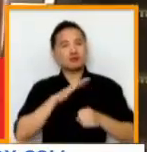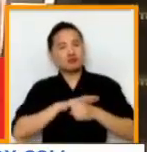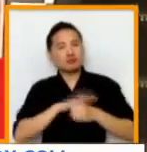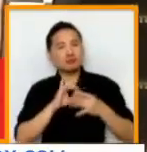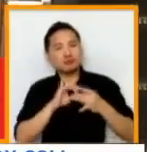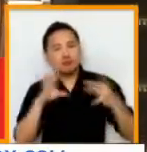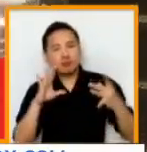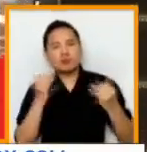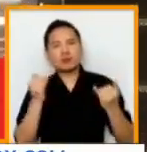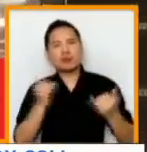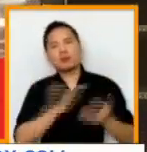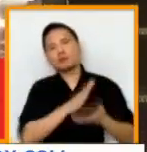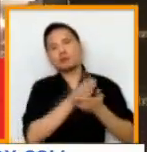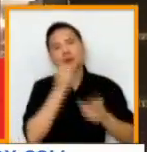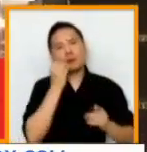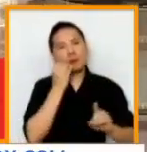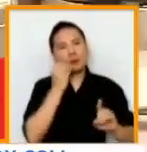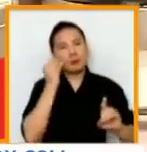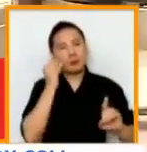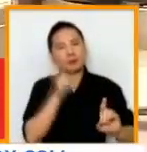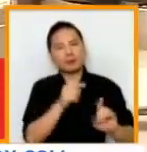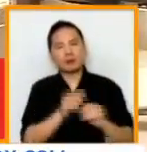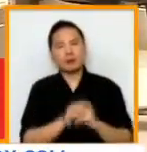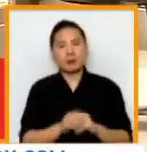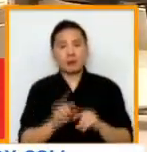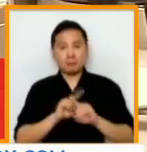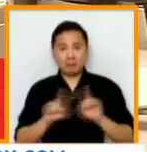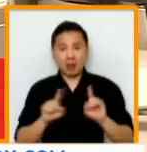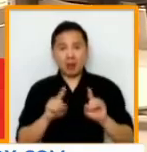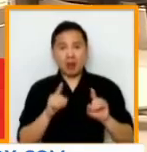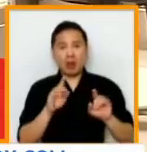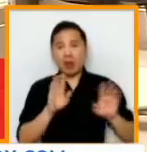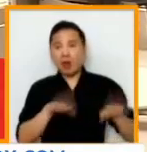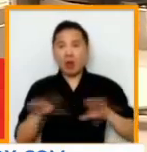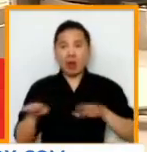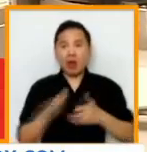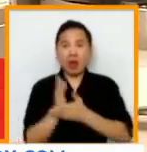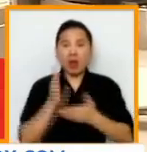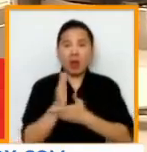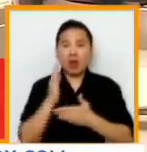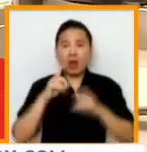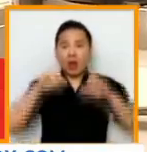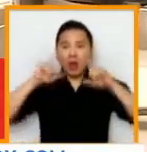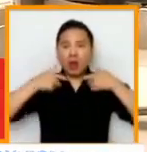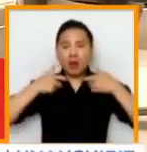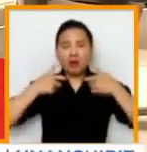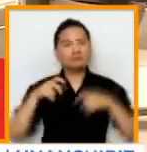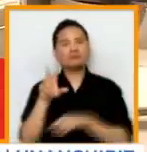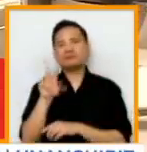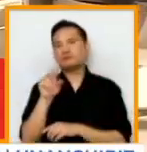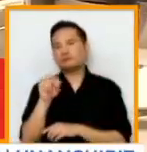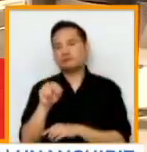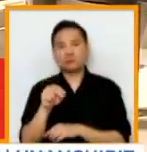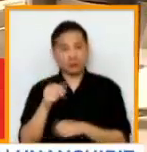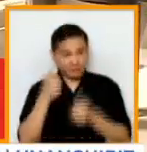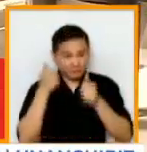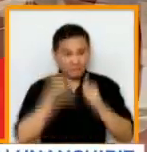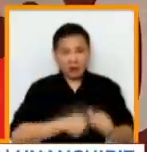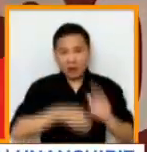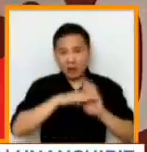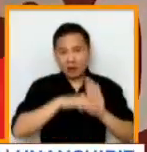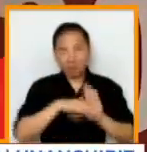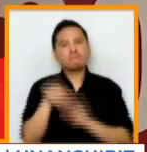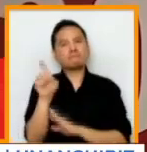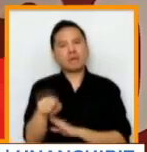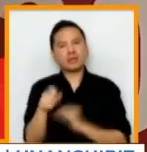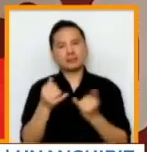bayan. Pero paalala, huwag ipahinga ang pagsusuot ng face mask sa ma-terminal, pati ang pagsunod sa health protocols. Mga biyahe